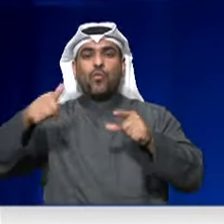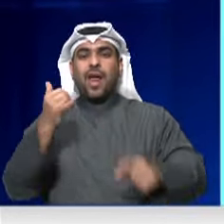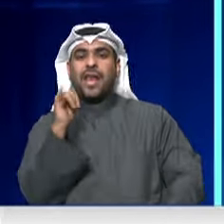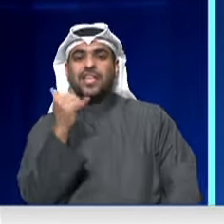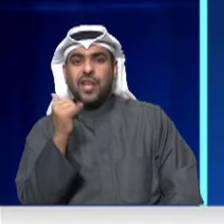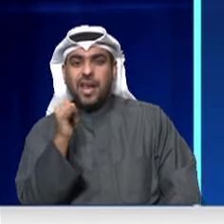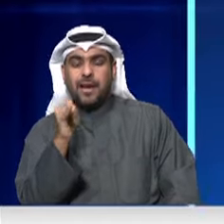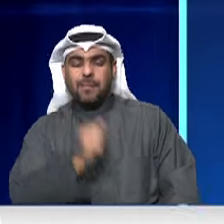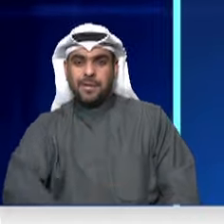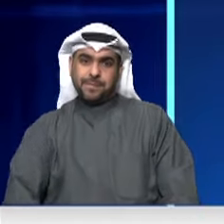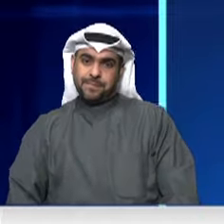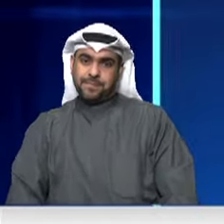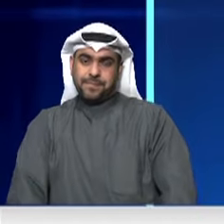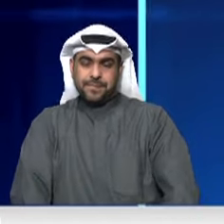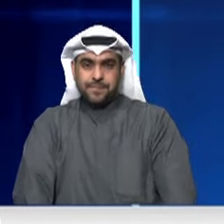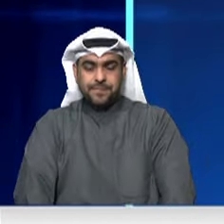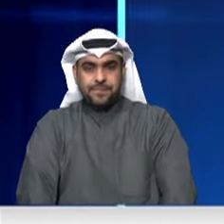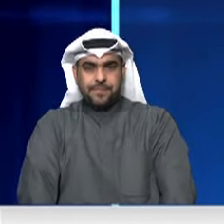المنظومة الخليجية.